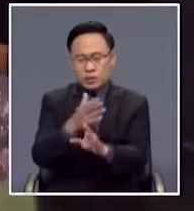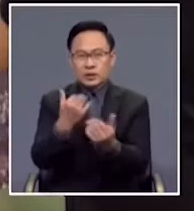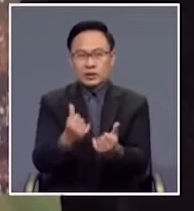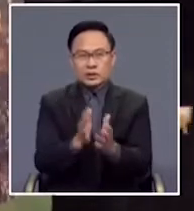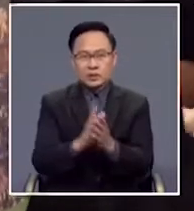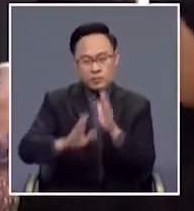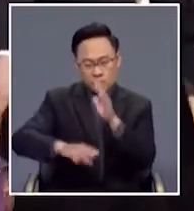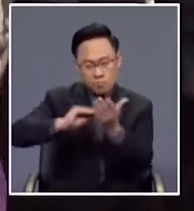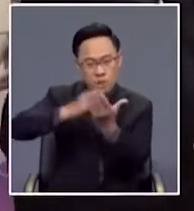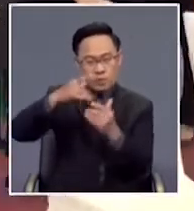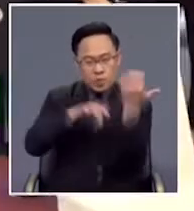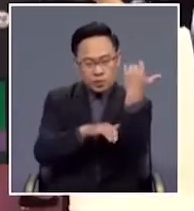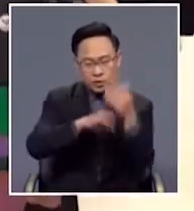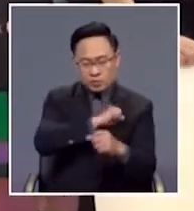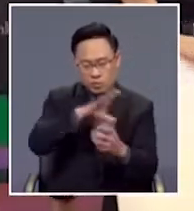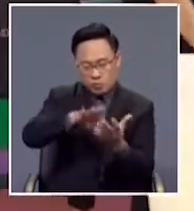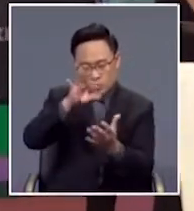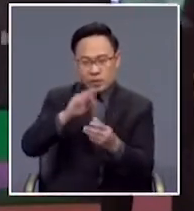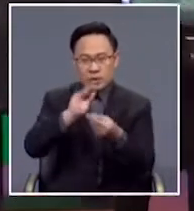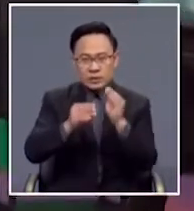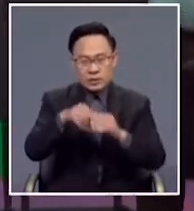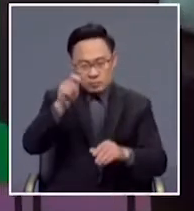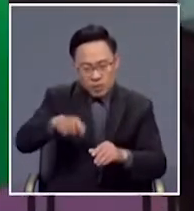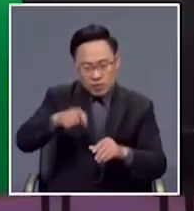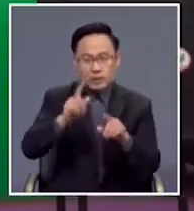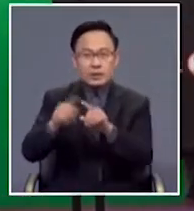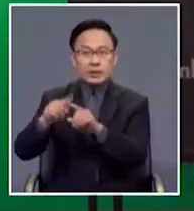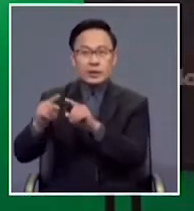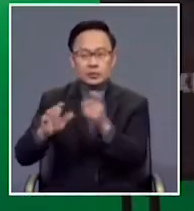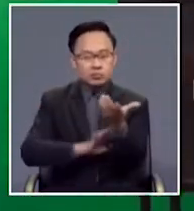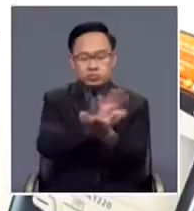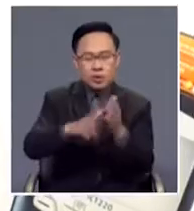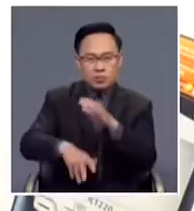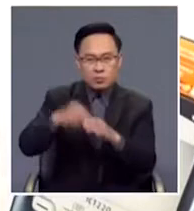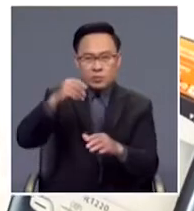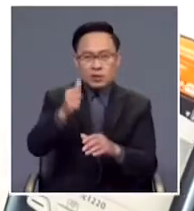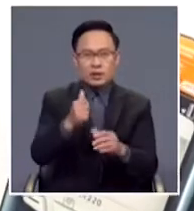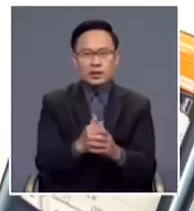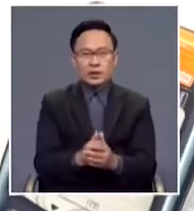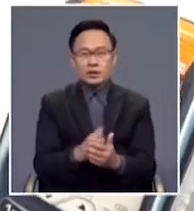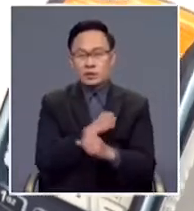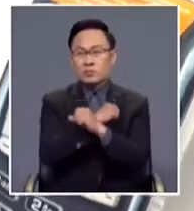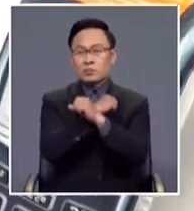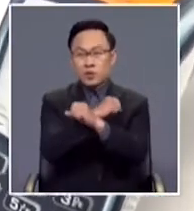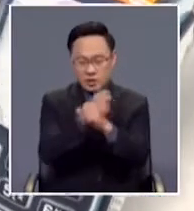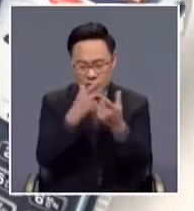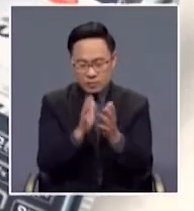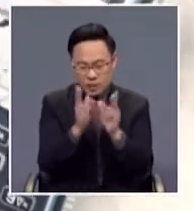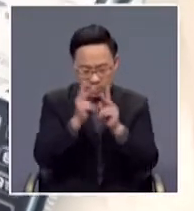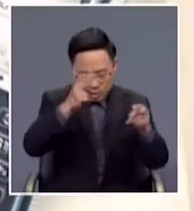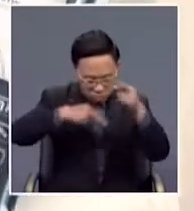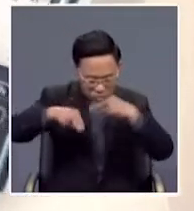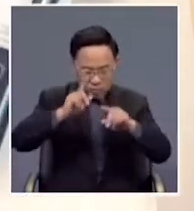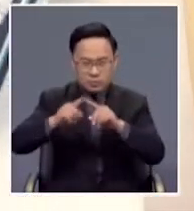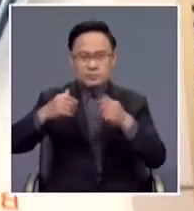รแกรมคอมพิวเตอร์สุ่มขึ้นมาจากเลขรหัสรายการที่ท่านใช้บัตรเดบิตซื้อสินค้าซึ่งจะมีการป้องกันและมีคณะกรรมการตรวจส